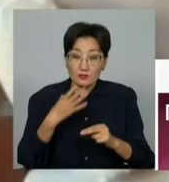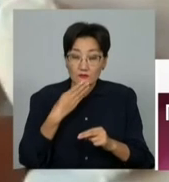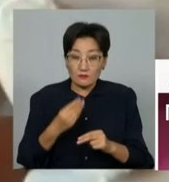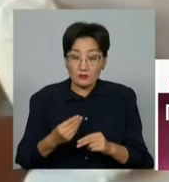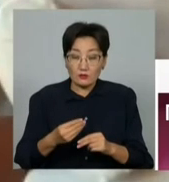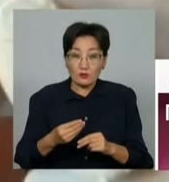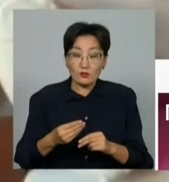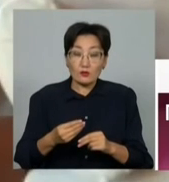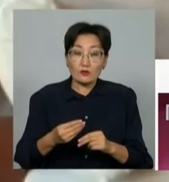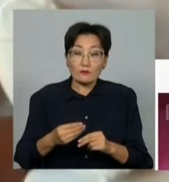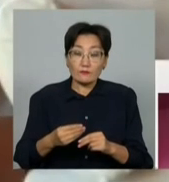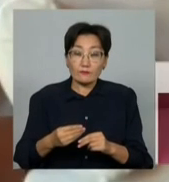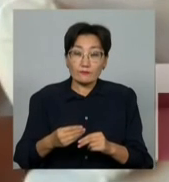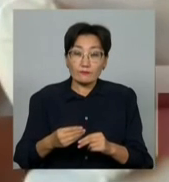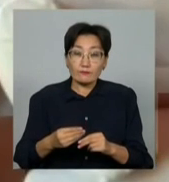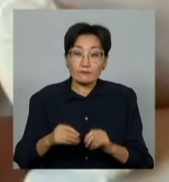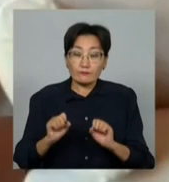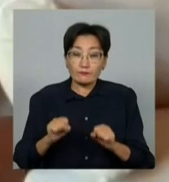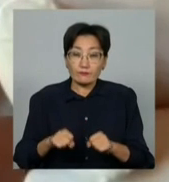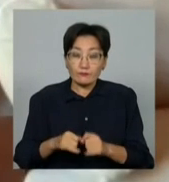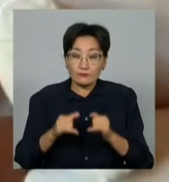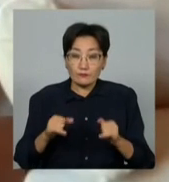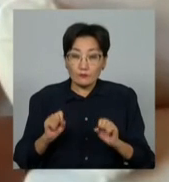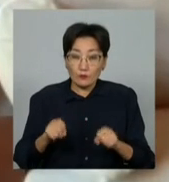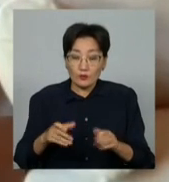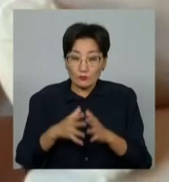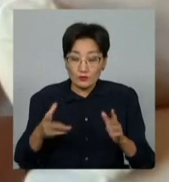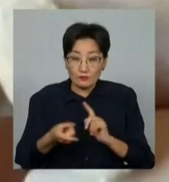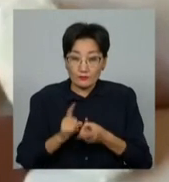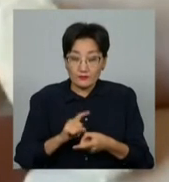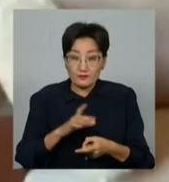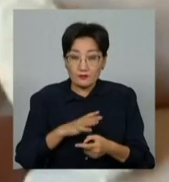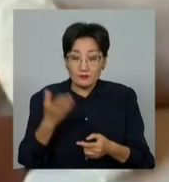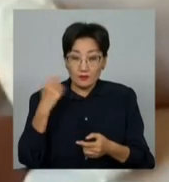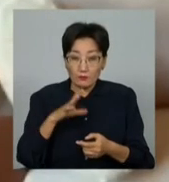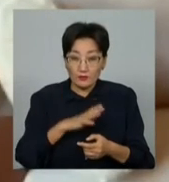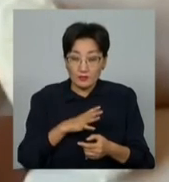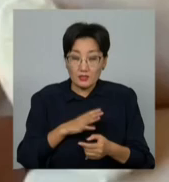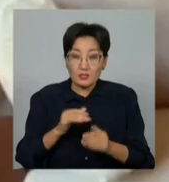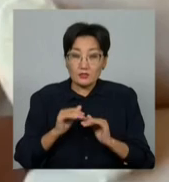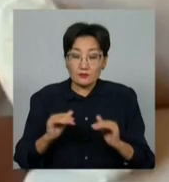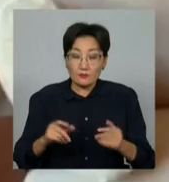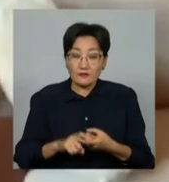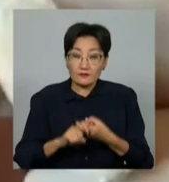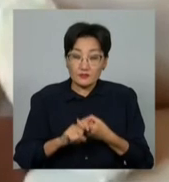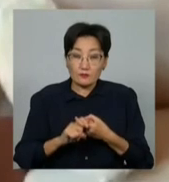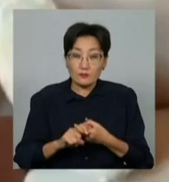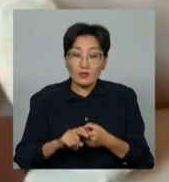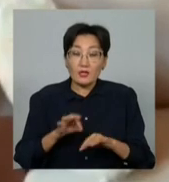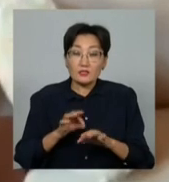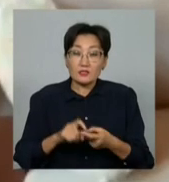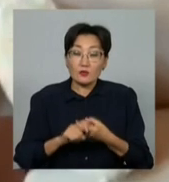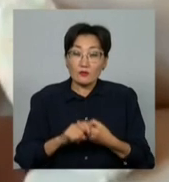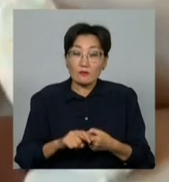вот агрессивность и он больше превратиться вот как вот раньше была инфекция самом деле крана вирусы были